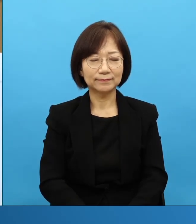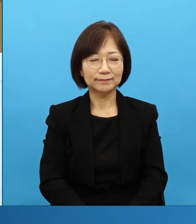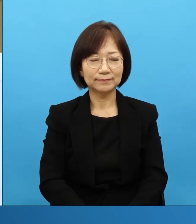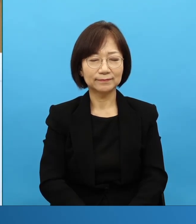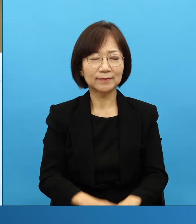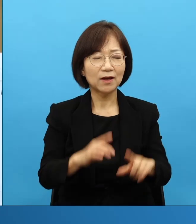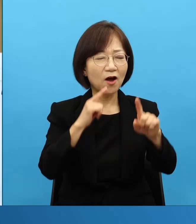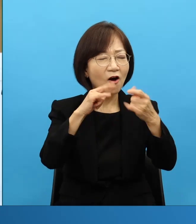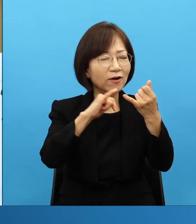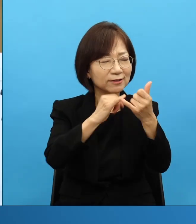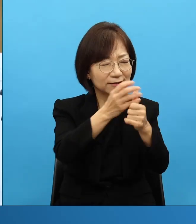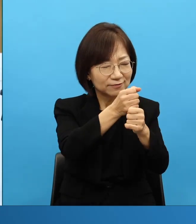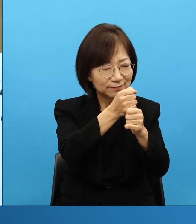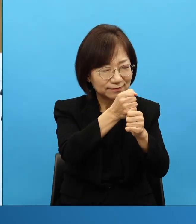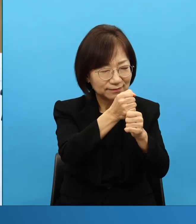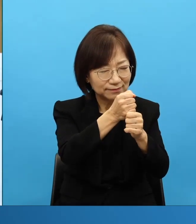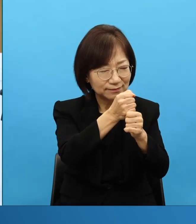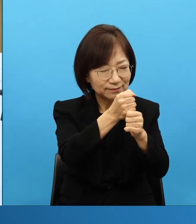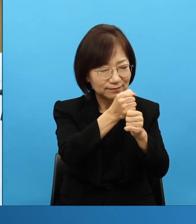언약 붙들고